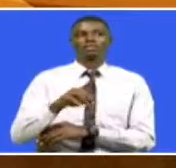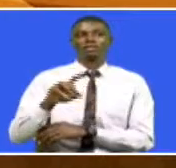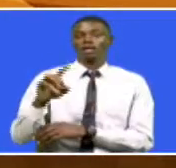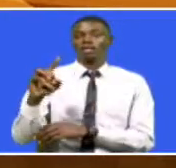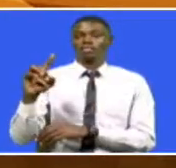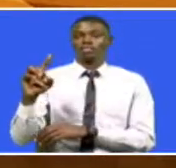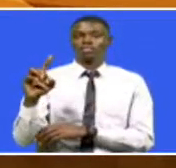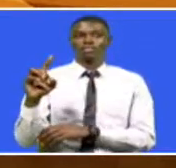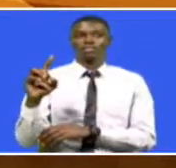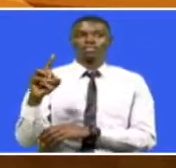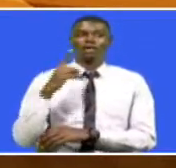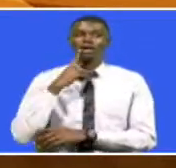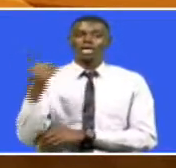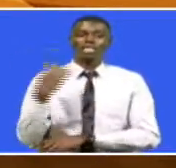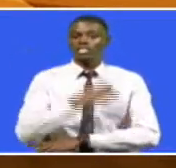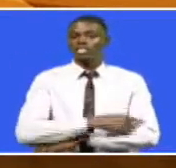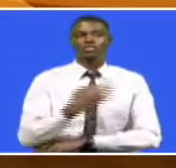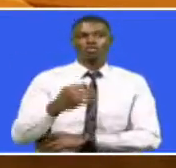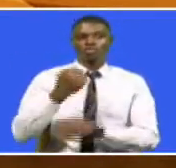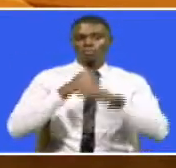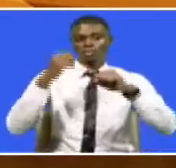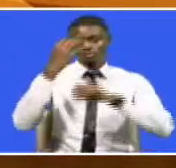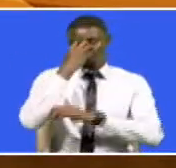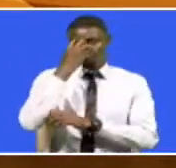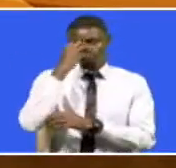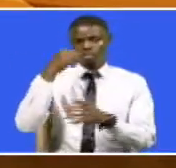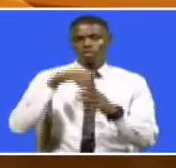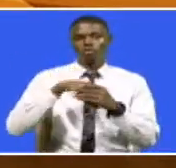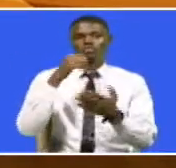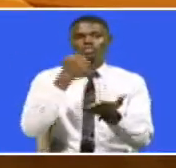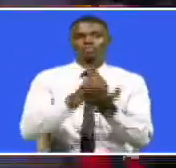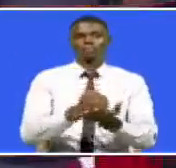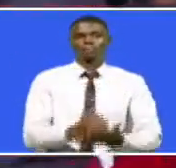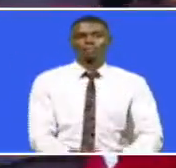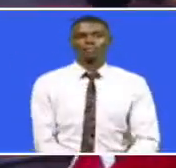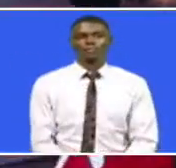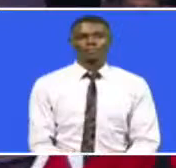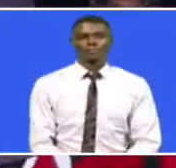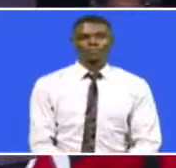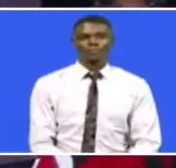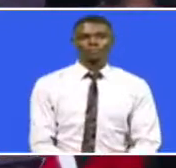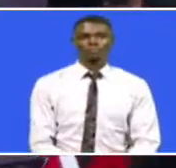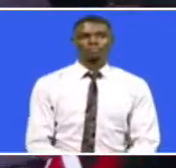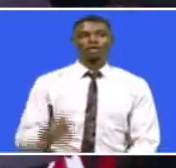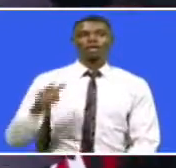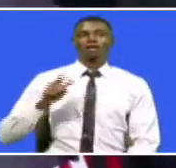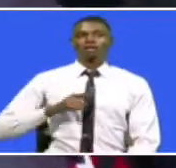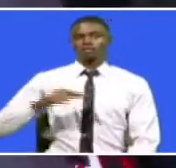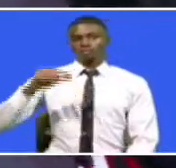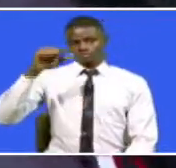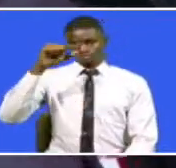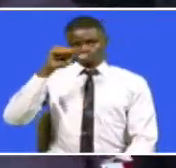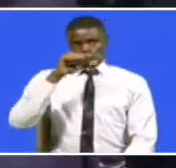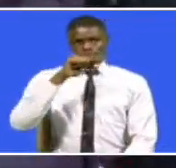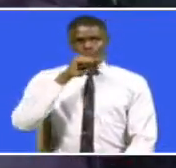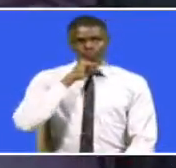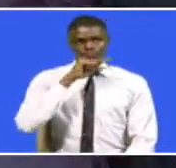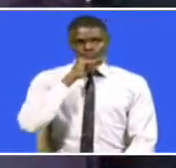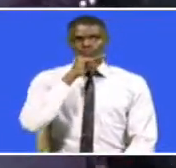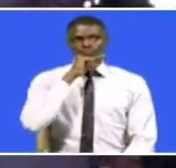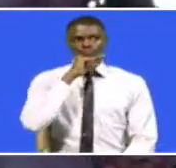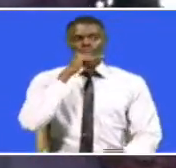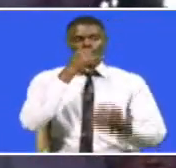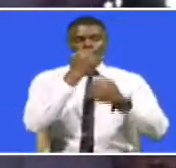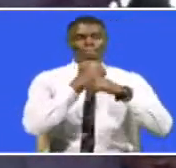kwanza 100 za Rais William Ruto akiwa ofisini. Now, ladies and gentlemen, His